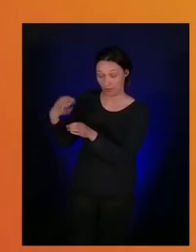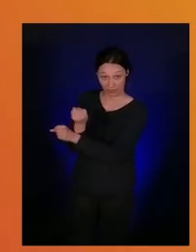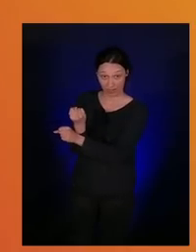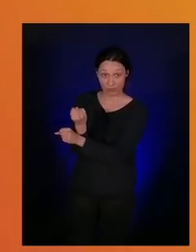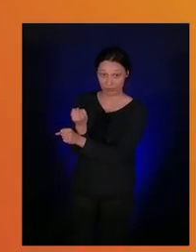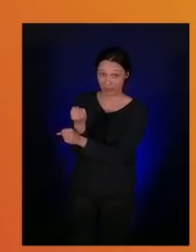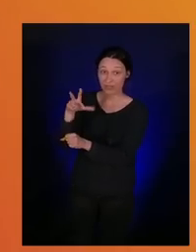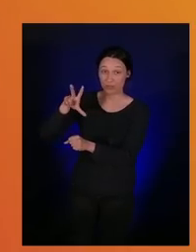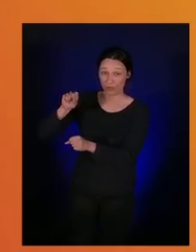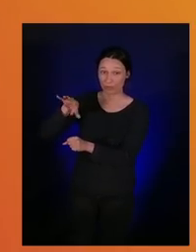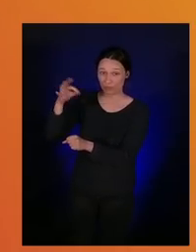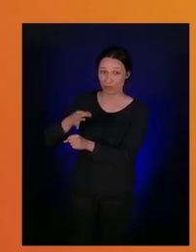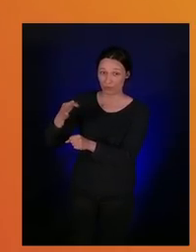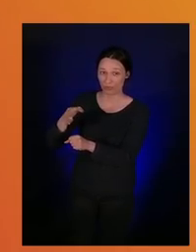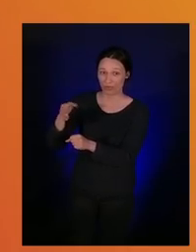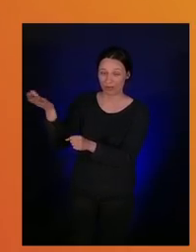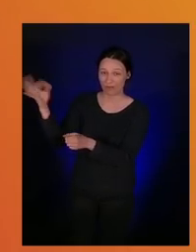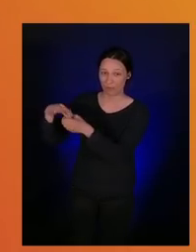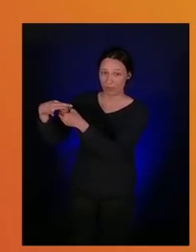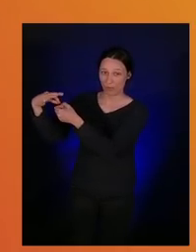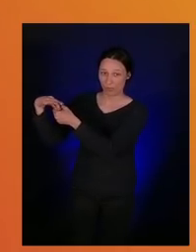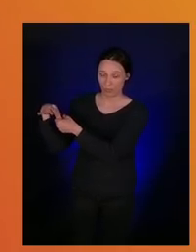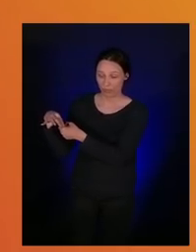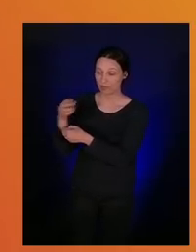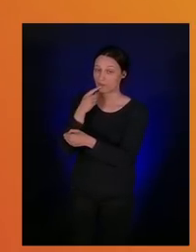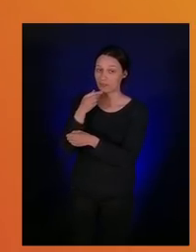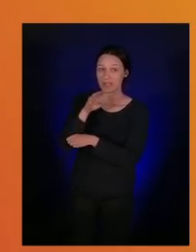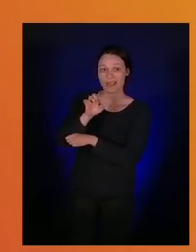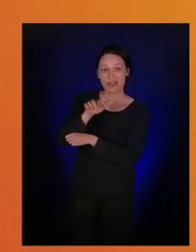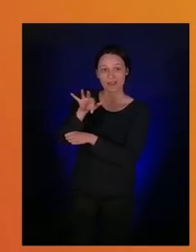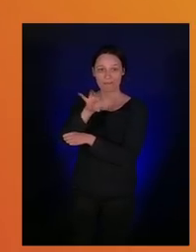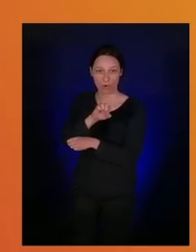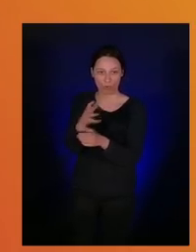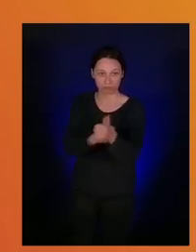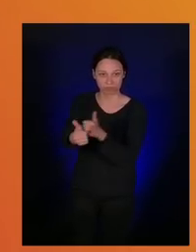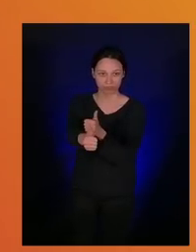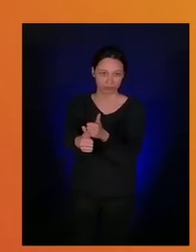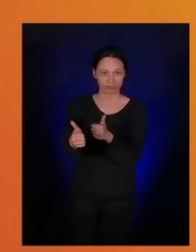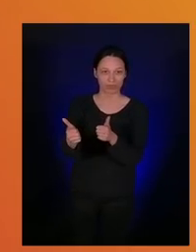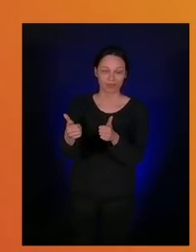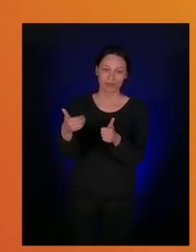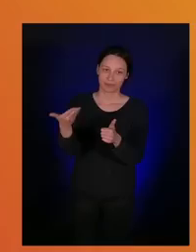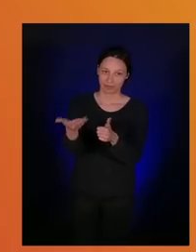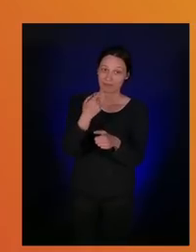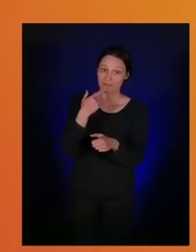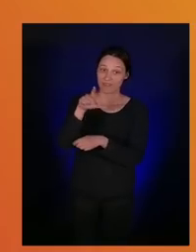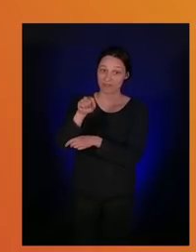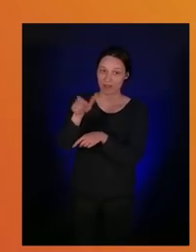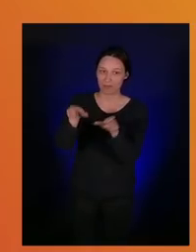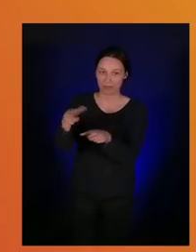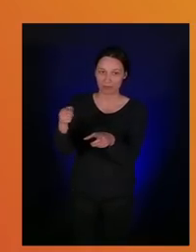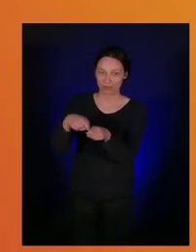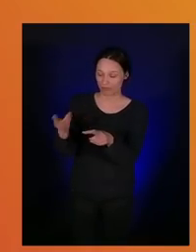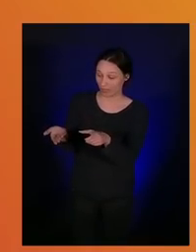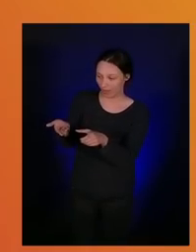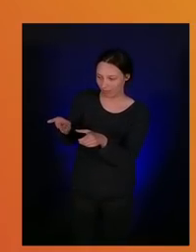plus de 30%. Nous sommes passés devant FO et fait déjà plus d'une vingtaine de syndiqués pour une base qui a même pas 2 mois.